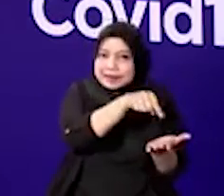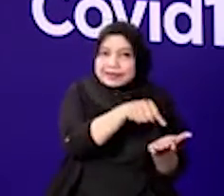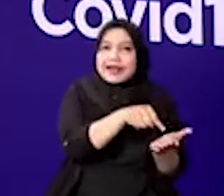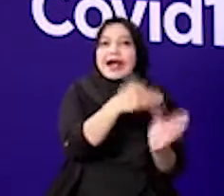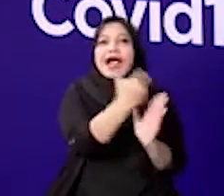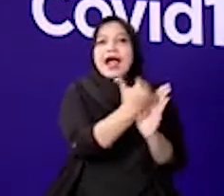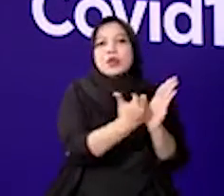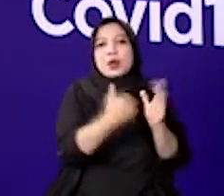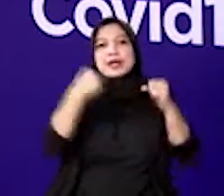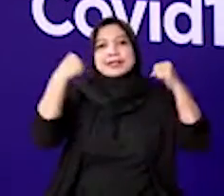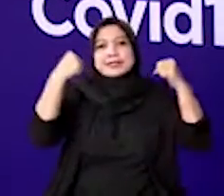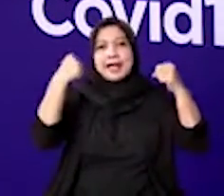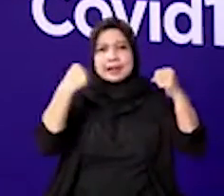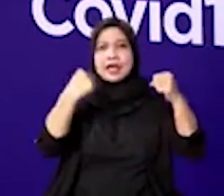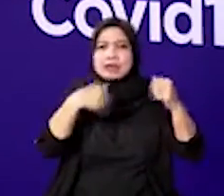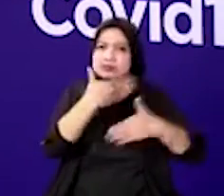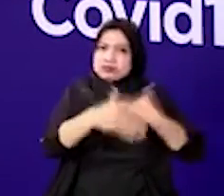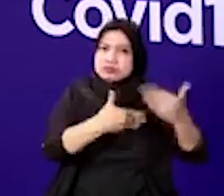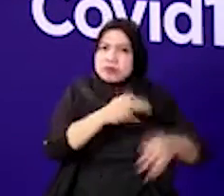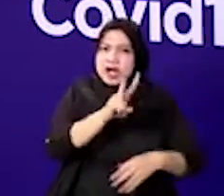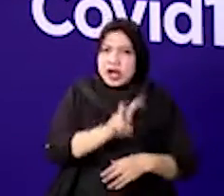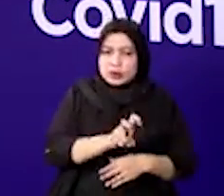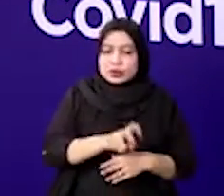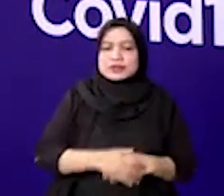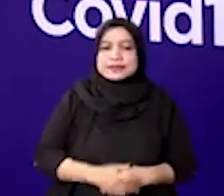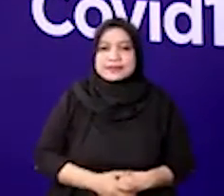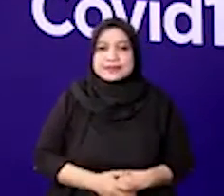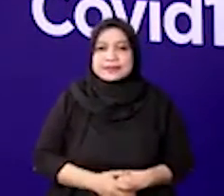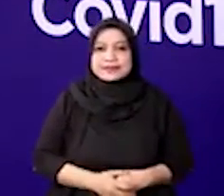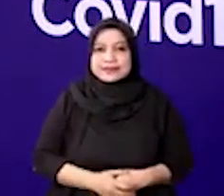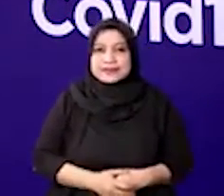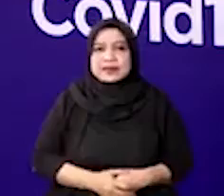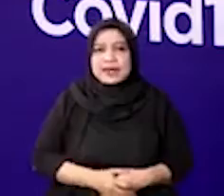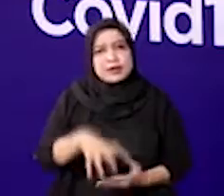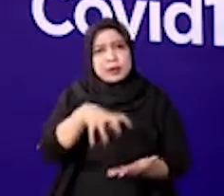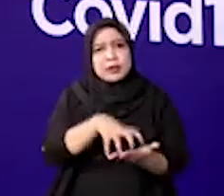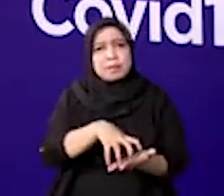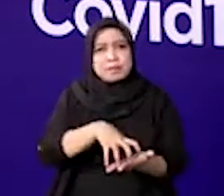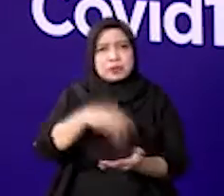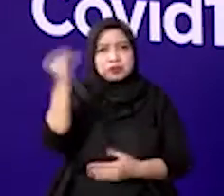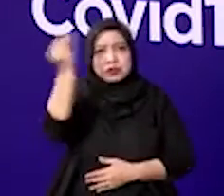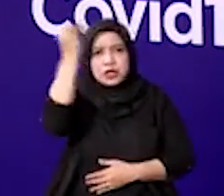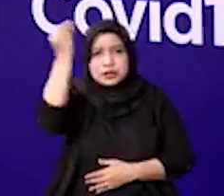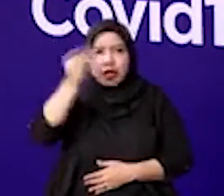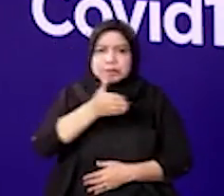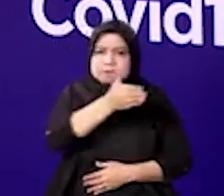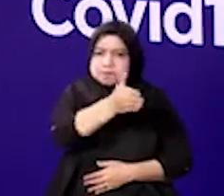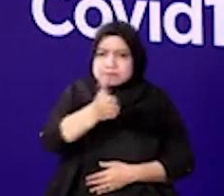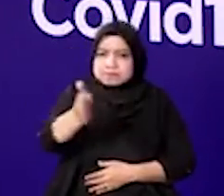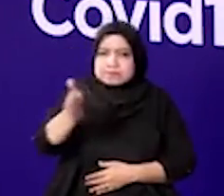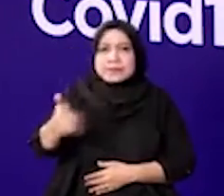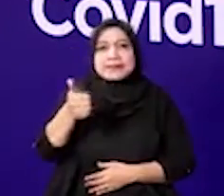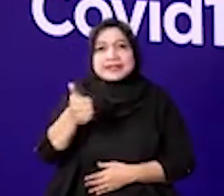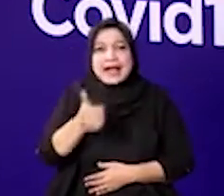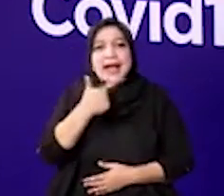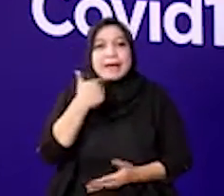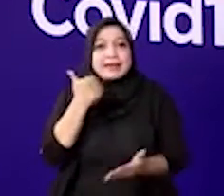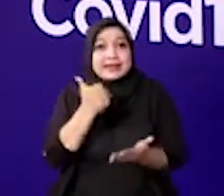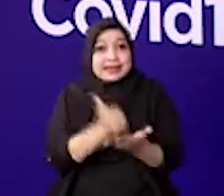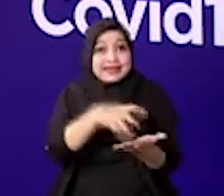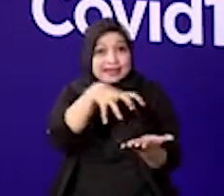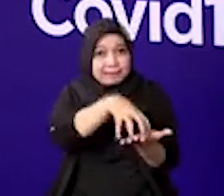boleh ke wisata mana saja dengan protokol kesehatan yang yang baik begitu jadi kalau liburan